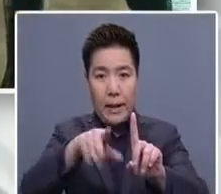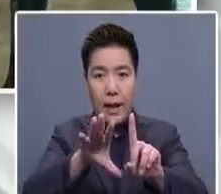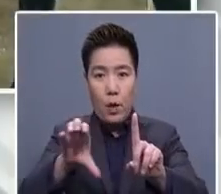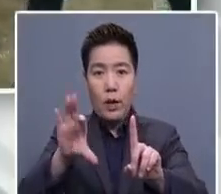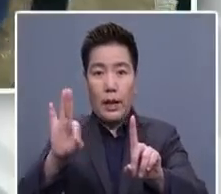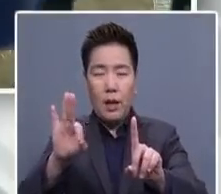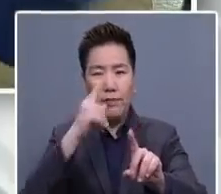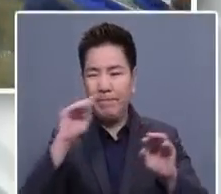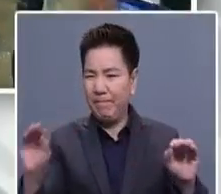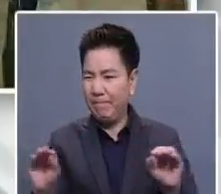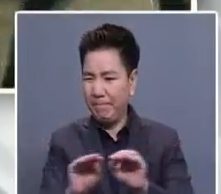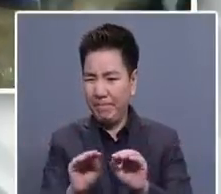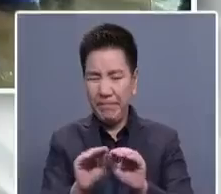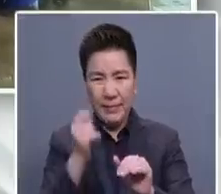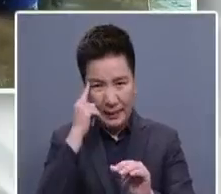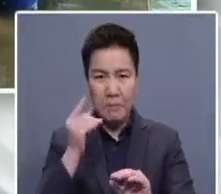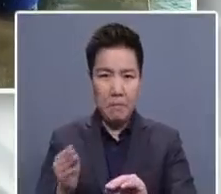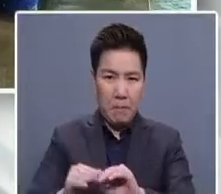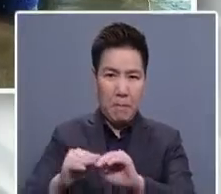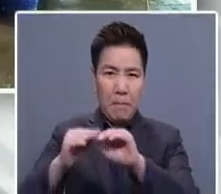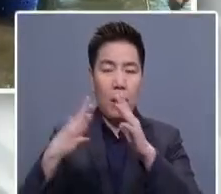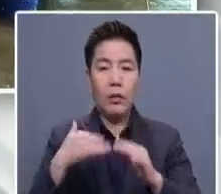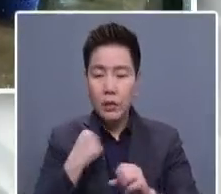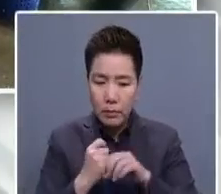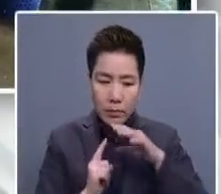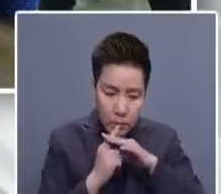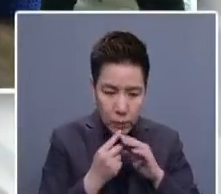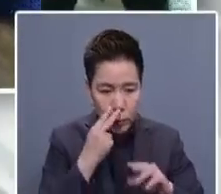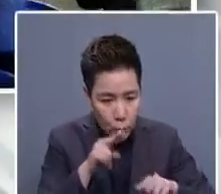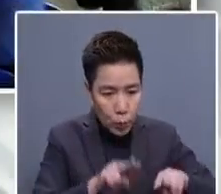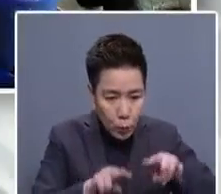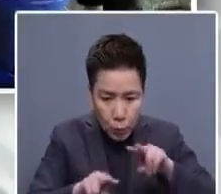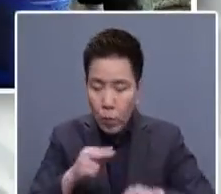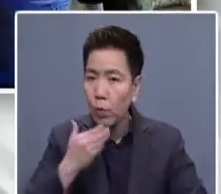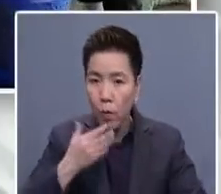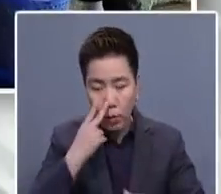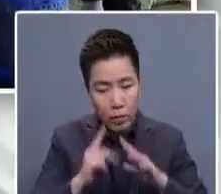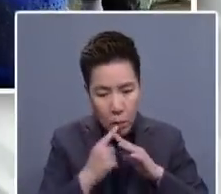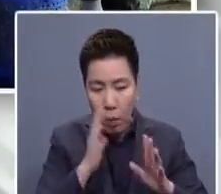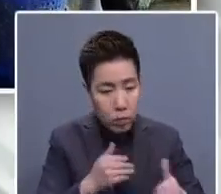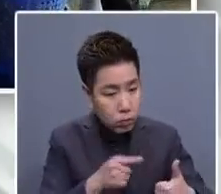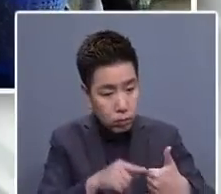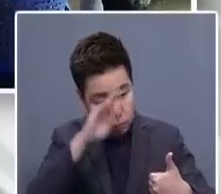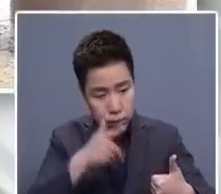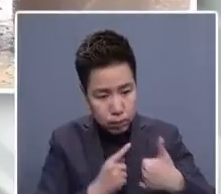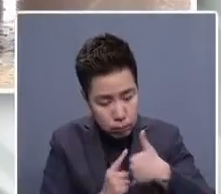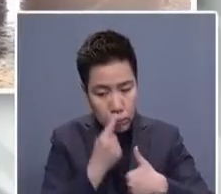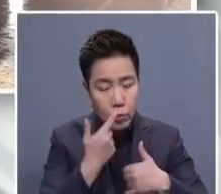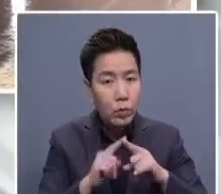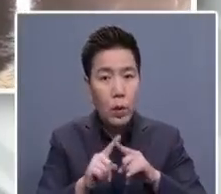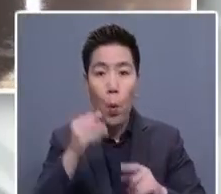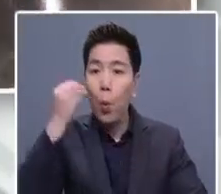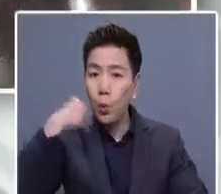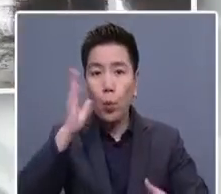1,509 แล้วนะขณะนี้เนี่ยน่าจะมากกว่านี้แล้วนะฮะเพราะเราดำเนินการตลอดพูดง่ายว่าแล้วเราตรวจทุ